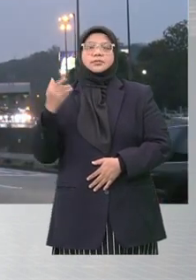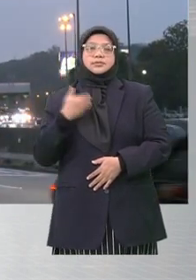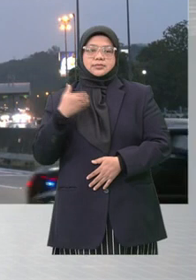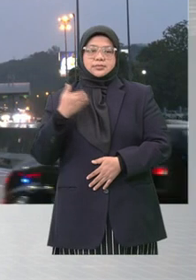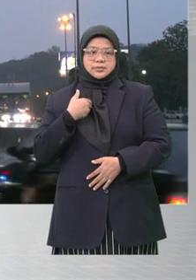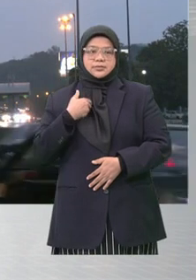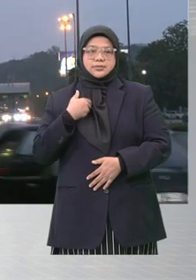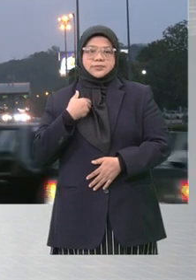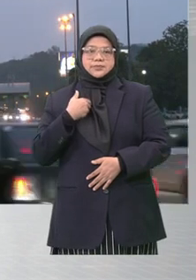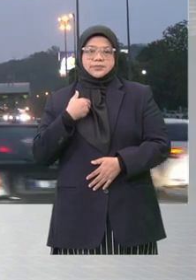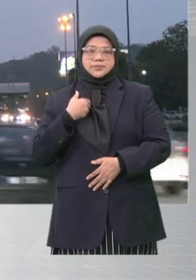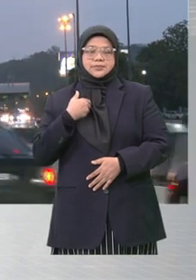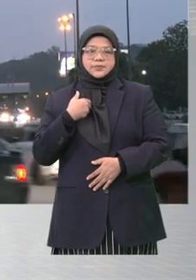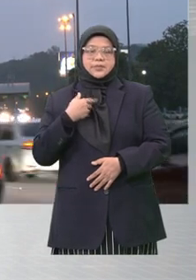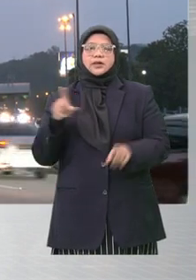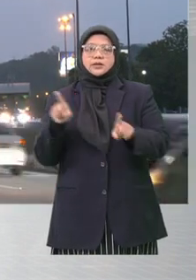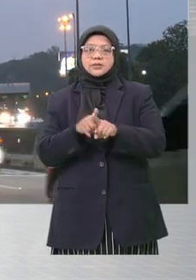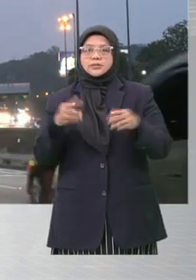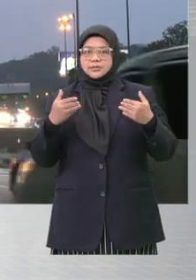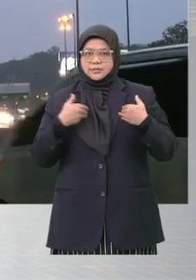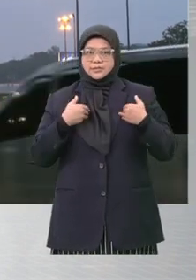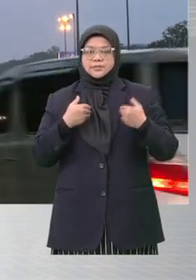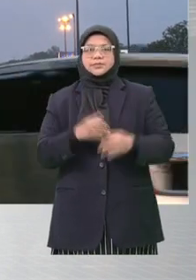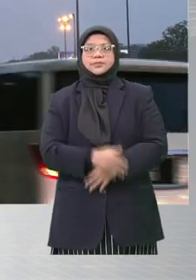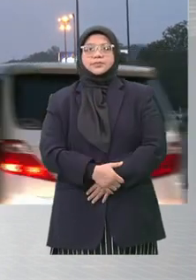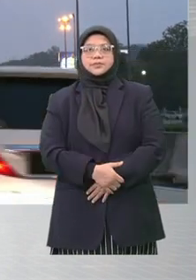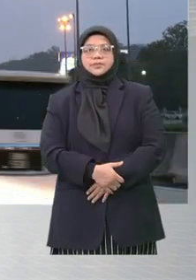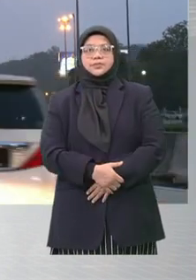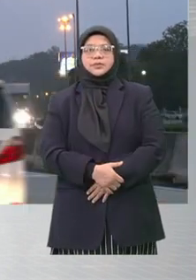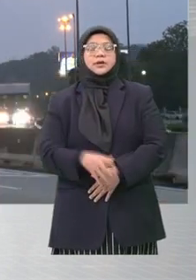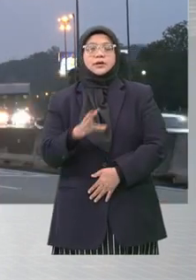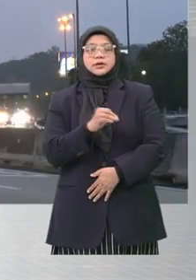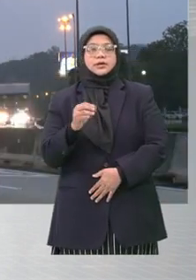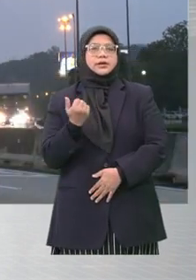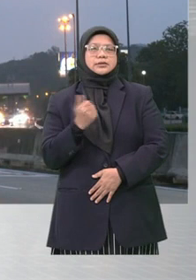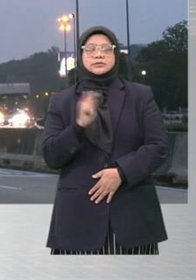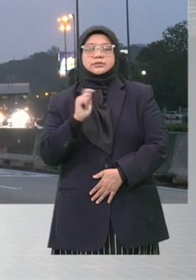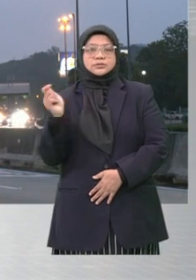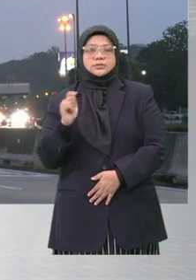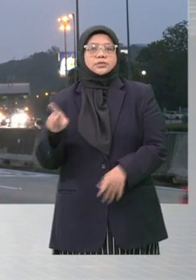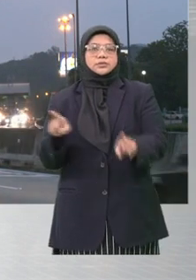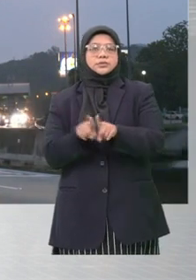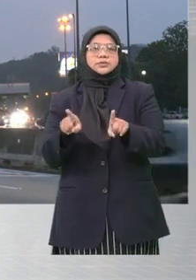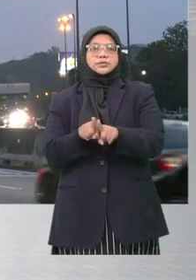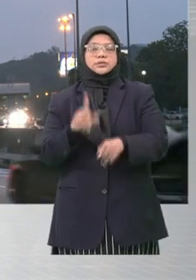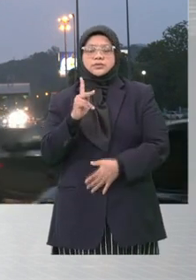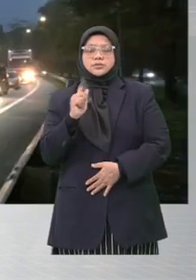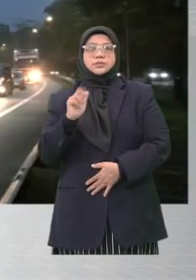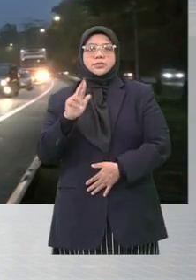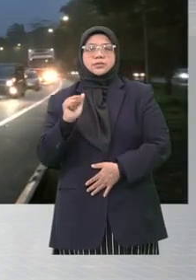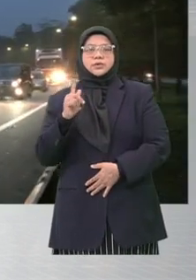dan dari hentian Simpan Rendam menuju ke Sedenak. Manakala di bahagian timur pula, itu di Lebuh Raya KL Karak,